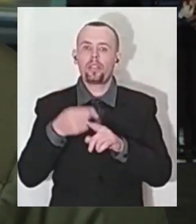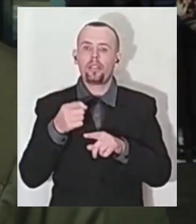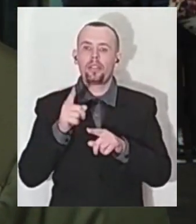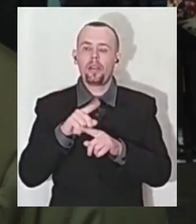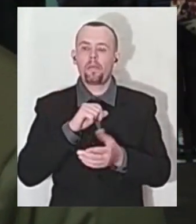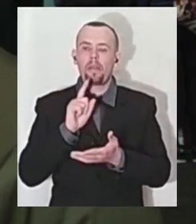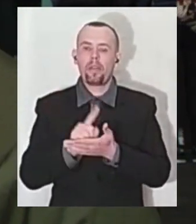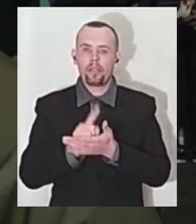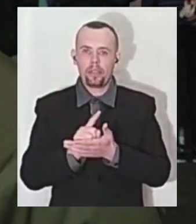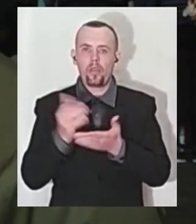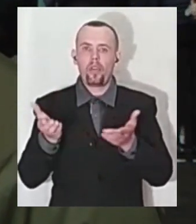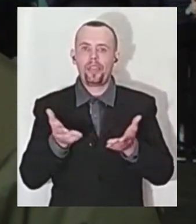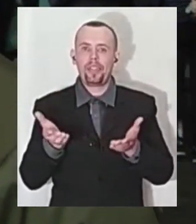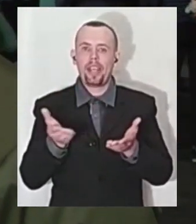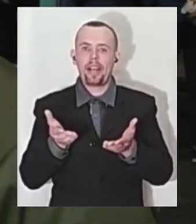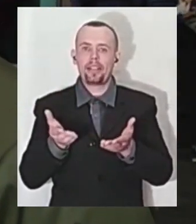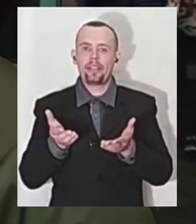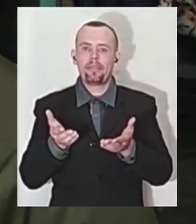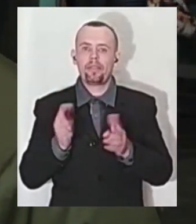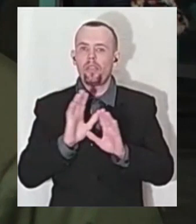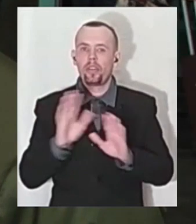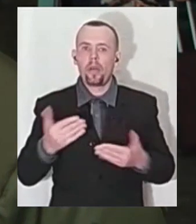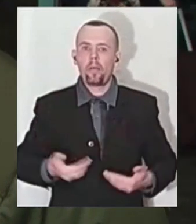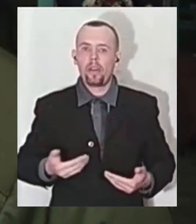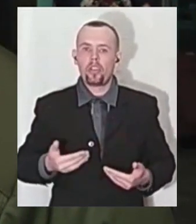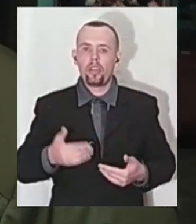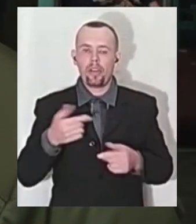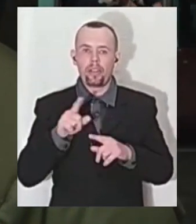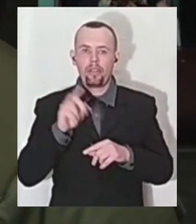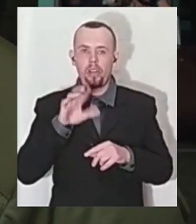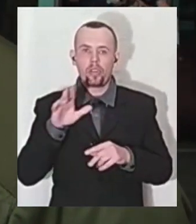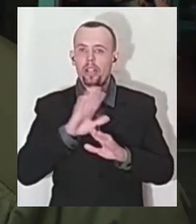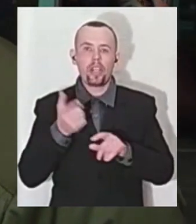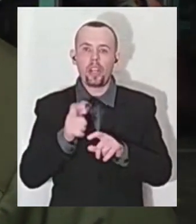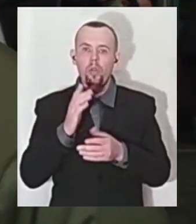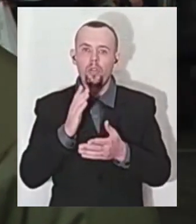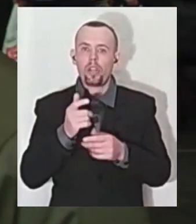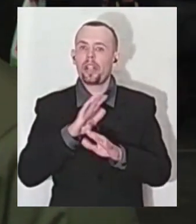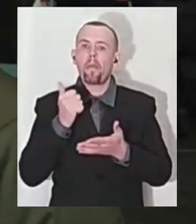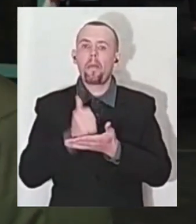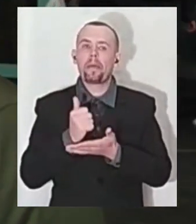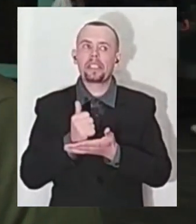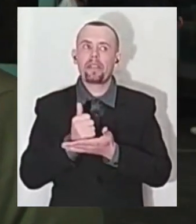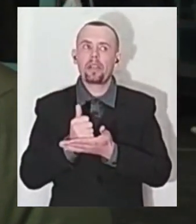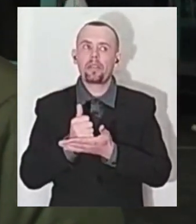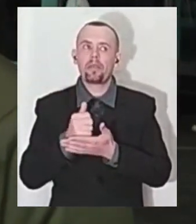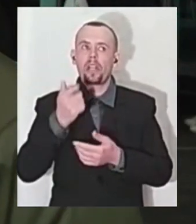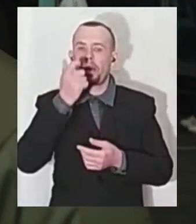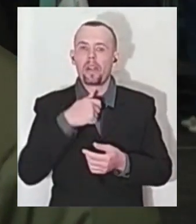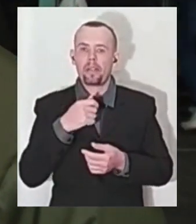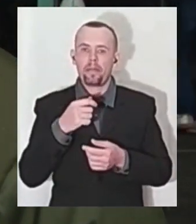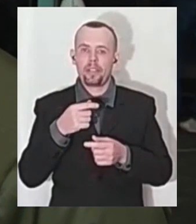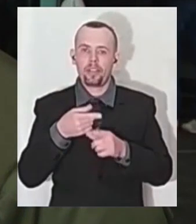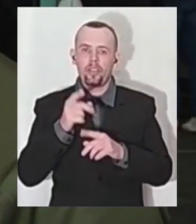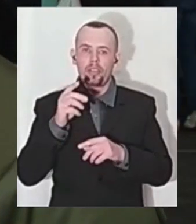які не проживають постійно в Україні, не є біженцями, не є представниками дипломатичних та консульських установ